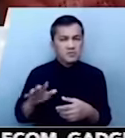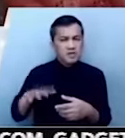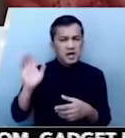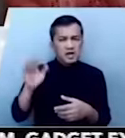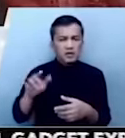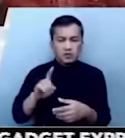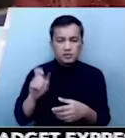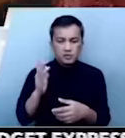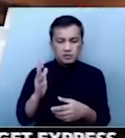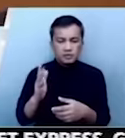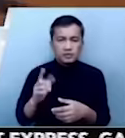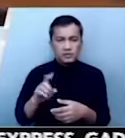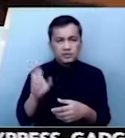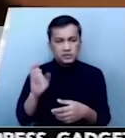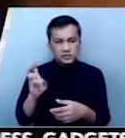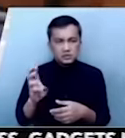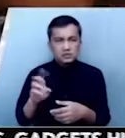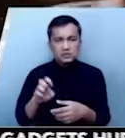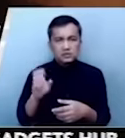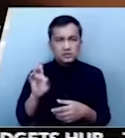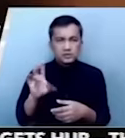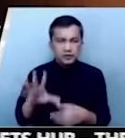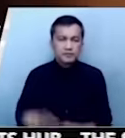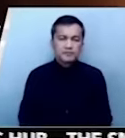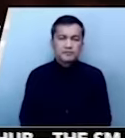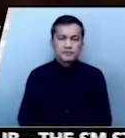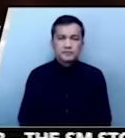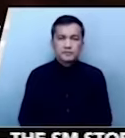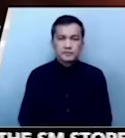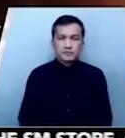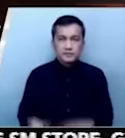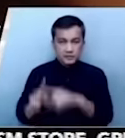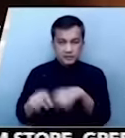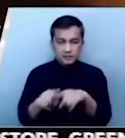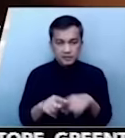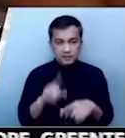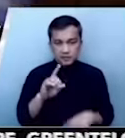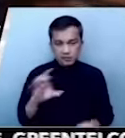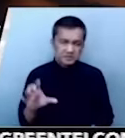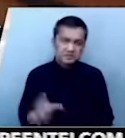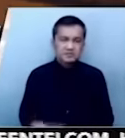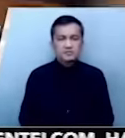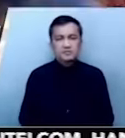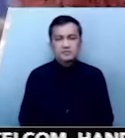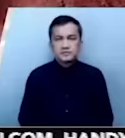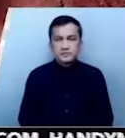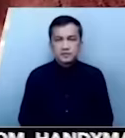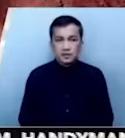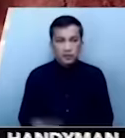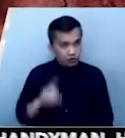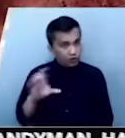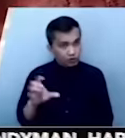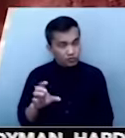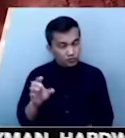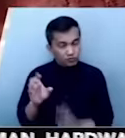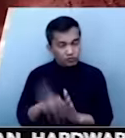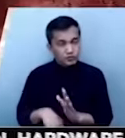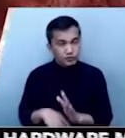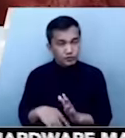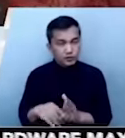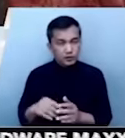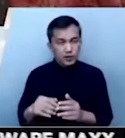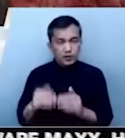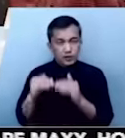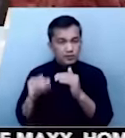ganun, 160, 175. Depende, 100 lang po. 100 lang po. Malaking bagay po sa